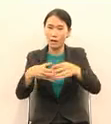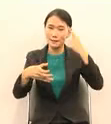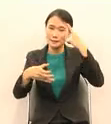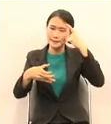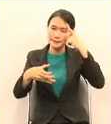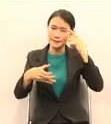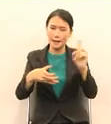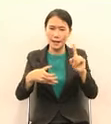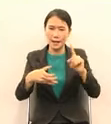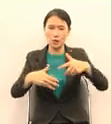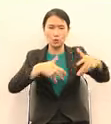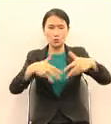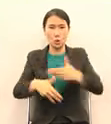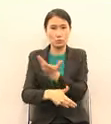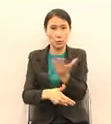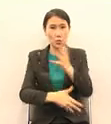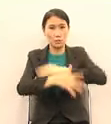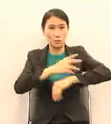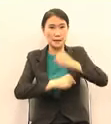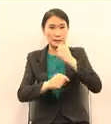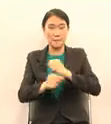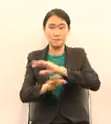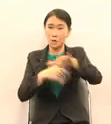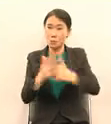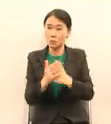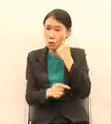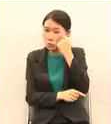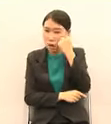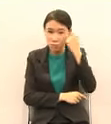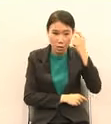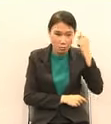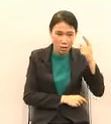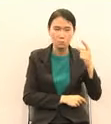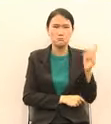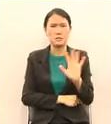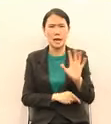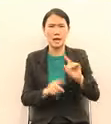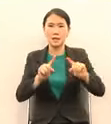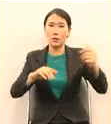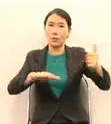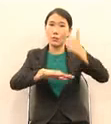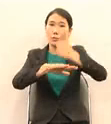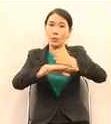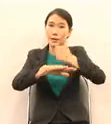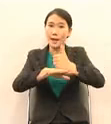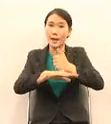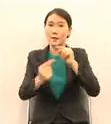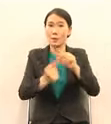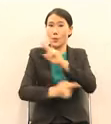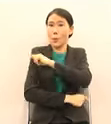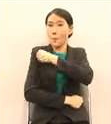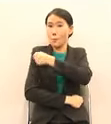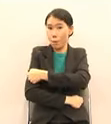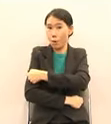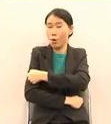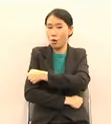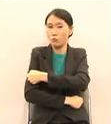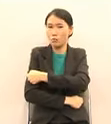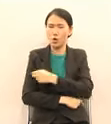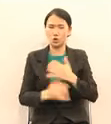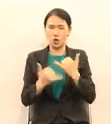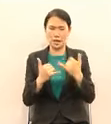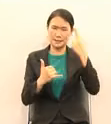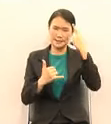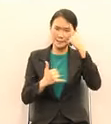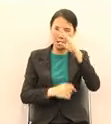ถึงผู้ปฏิบัติหน้างานได้ทุกคนนะครับเพราะว่าการท่านผู้มีการเองท่านนายแพทย์สาธารณสุขจังหวัดเองก็คงวุ่นวายอ